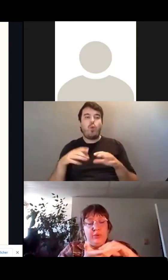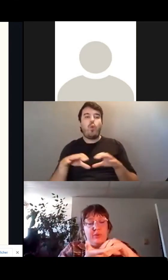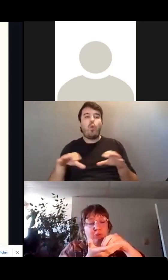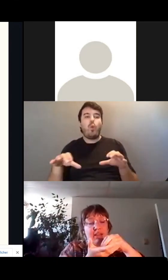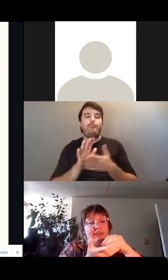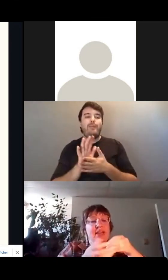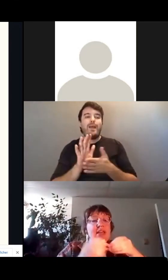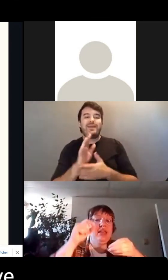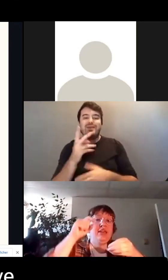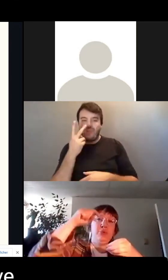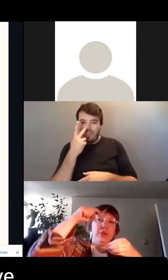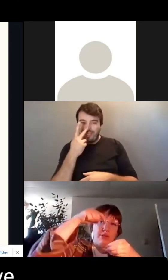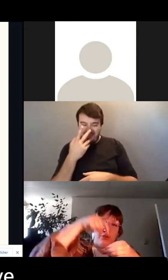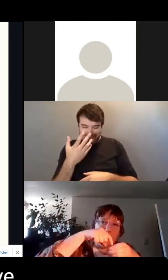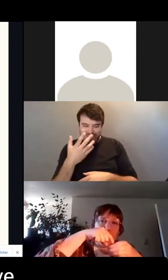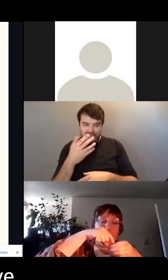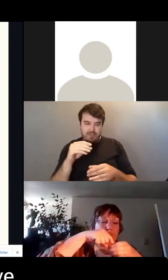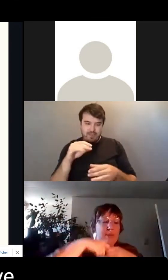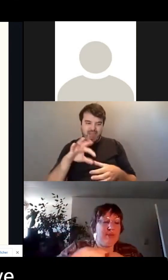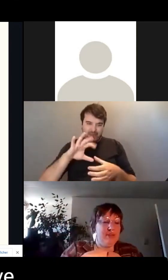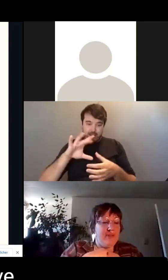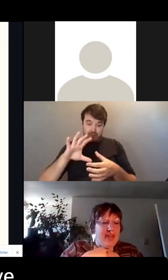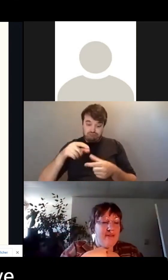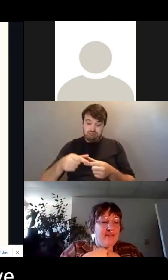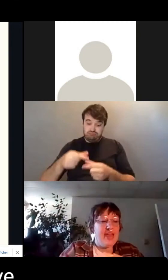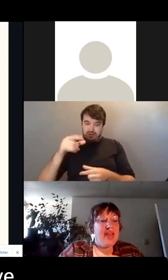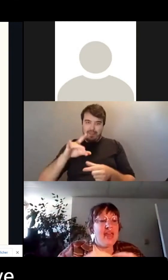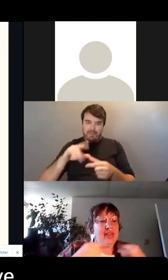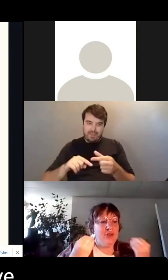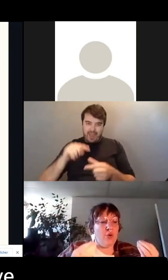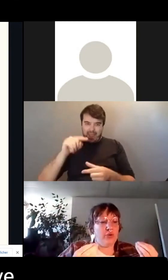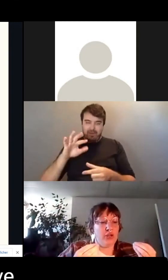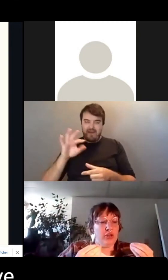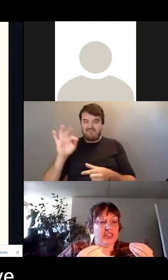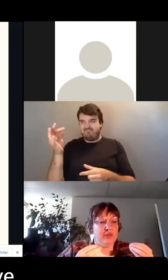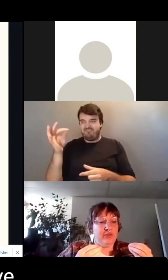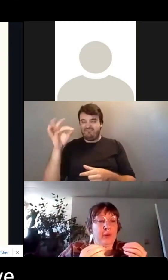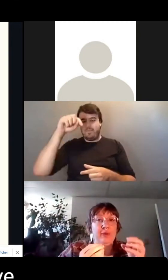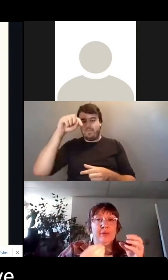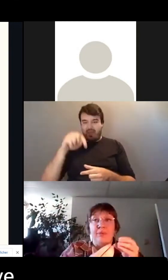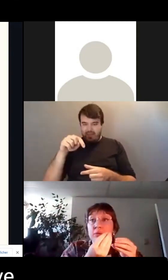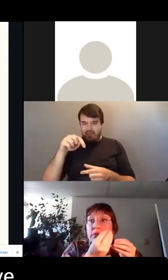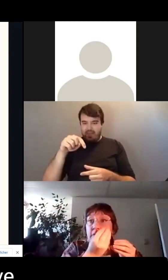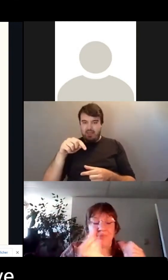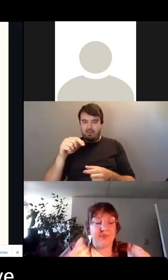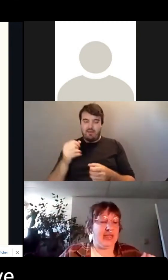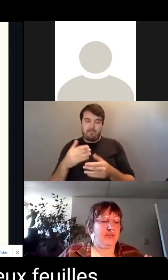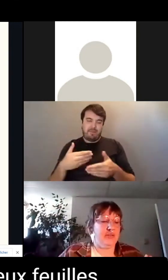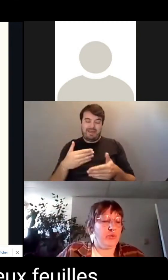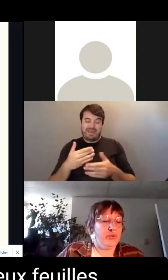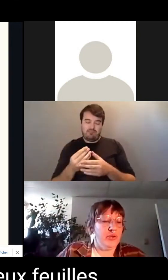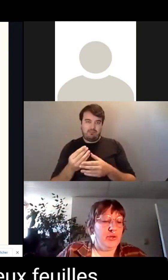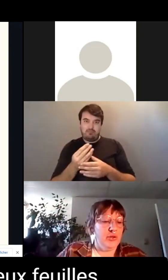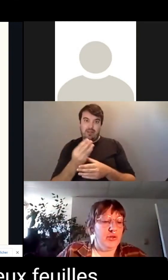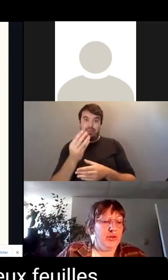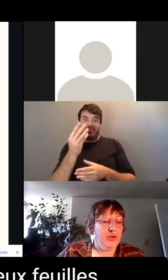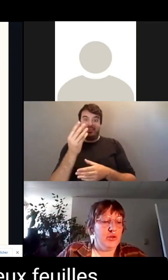dans mon rouleau de papier de toilette. Et puis, je mets ma petite fève. Et donc, ça va faire un bébé plante. Et